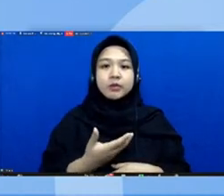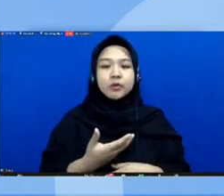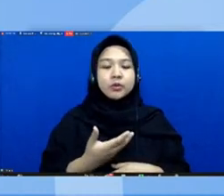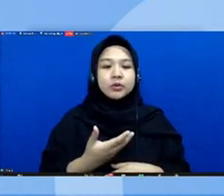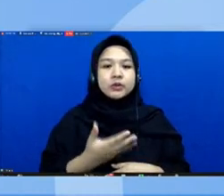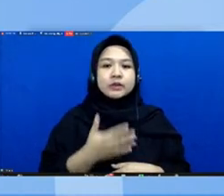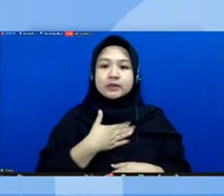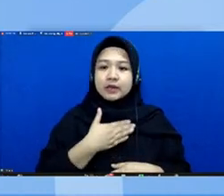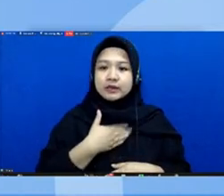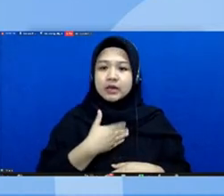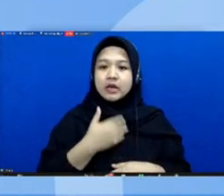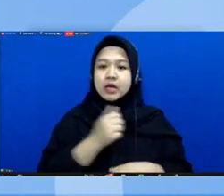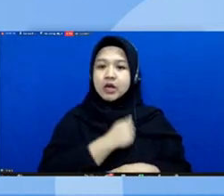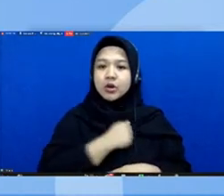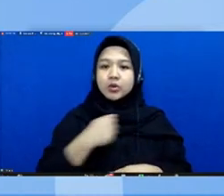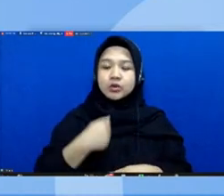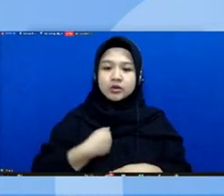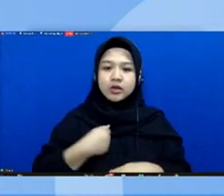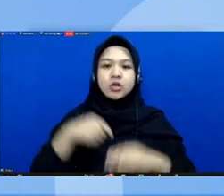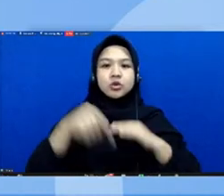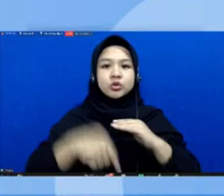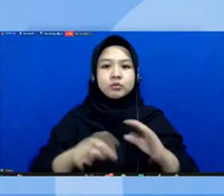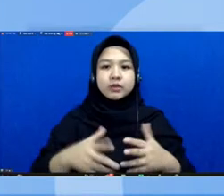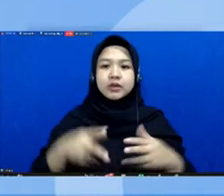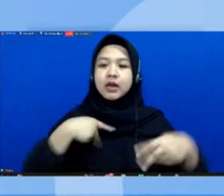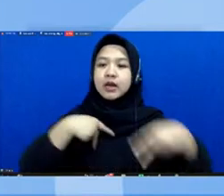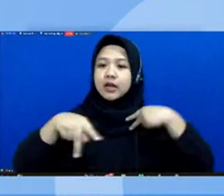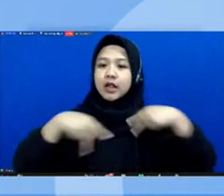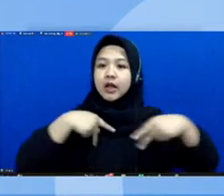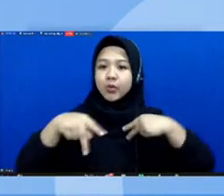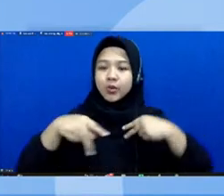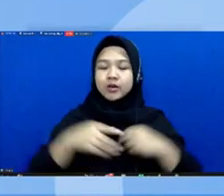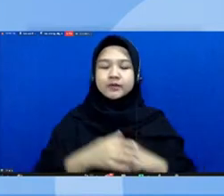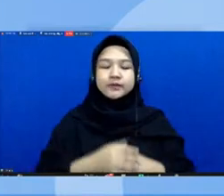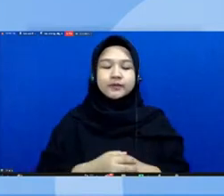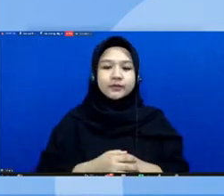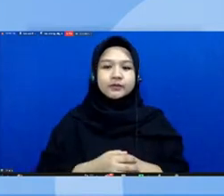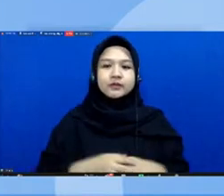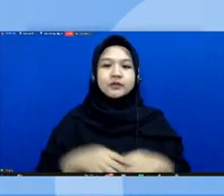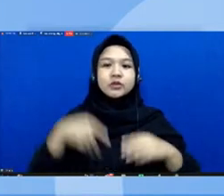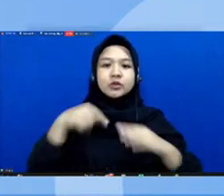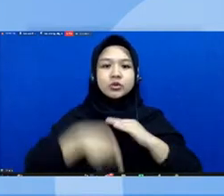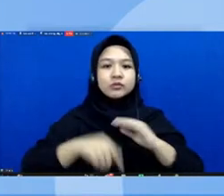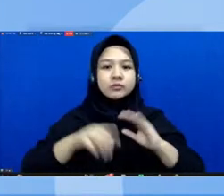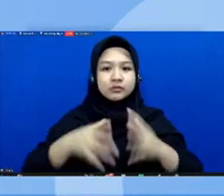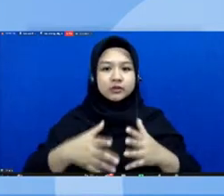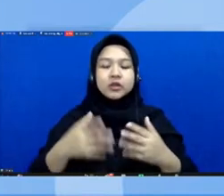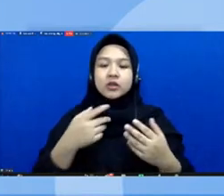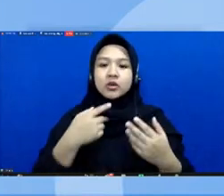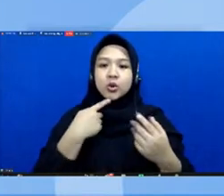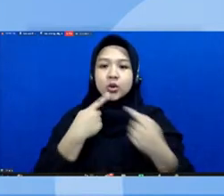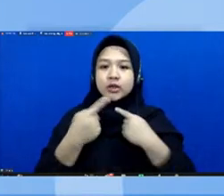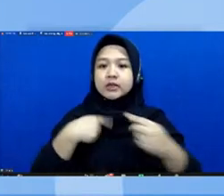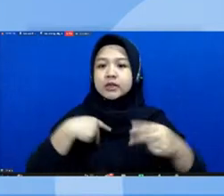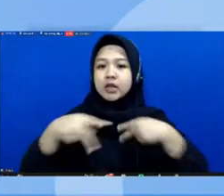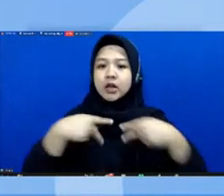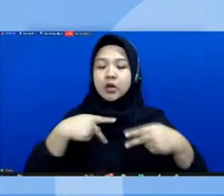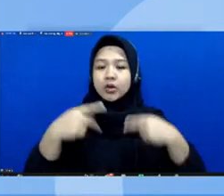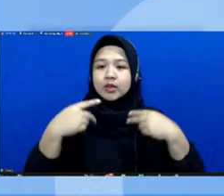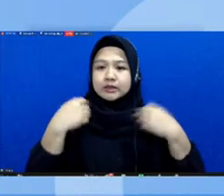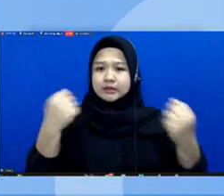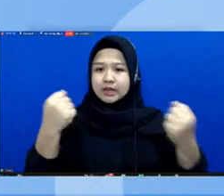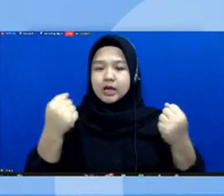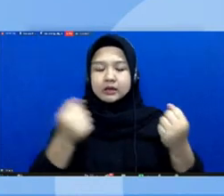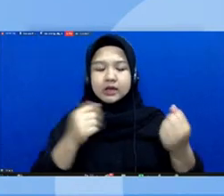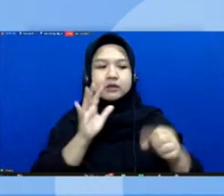saya selaku dari anggota sub bidang relawan, sub bidang kesehatan di bidang koordinasi relawan Satgas